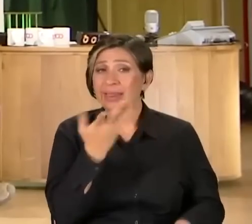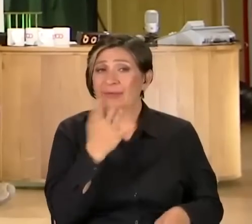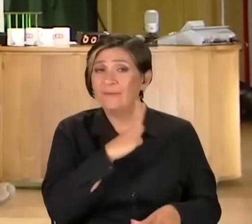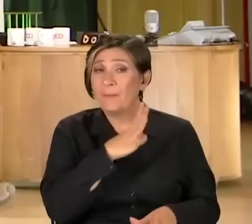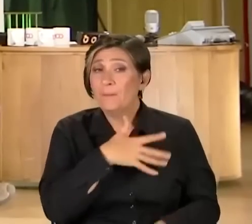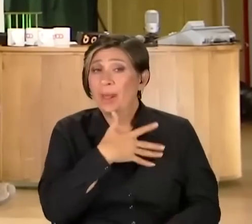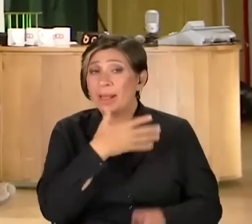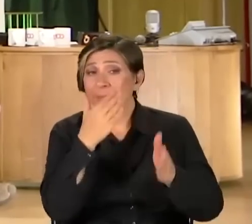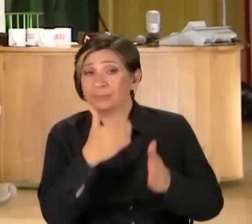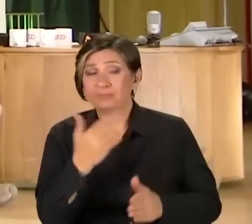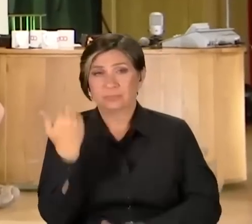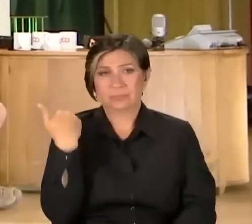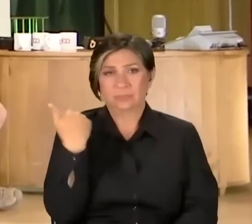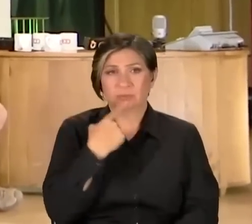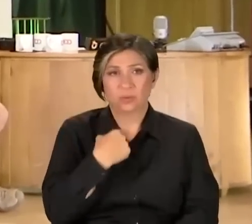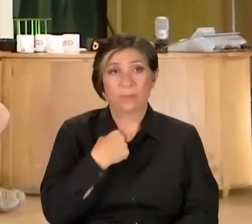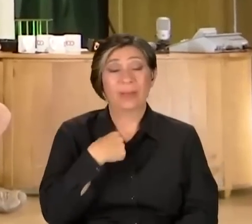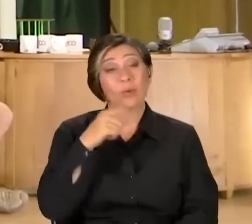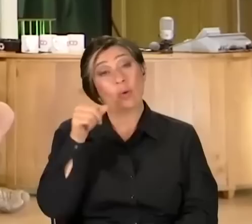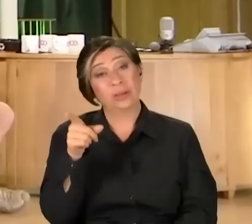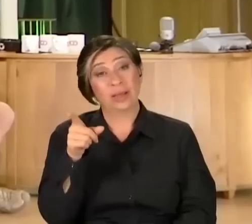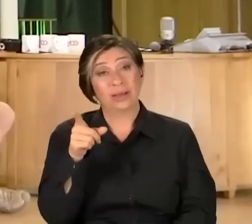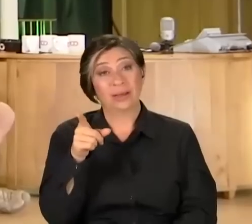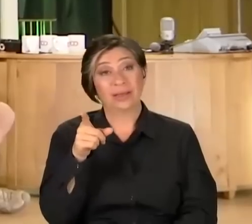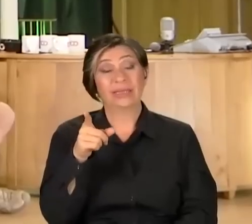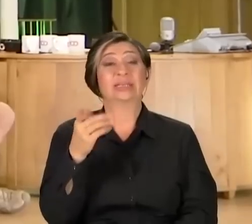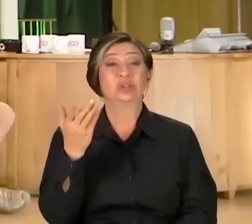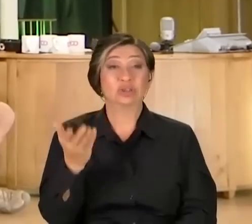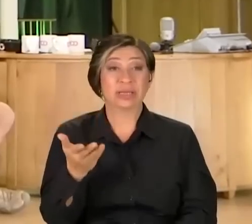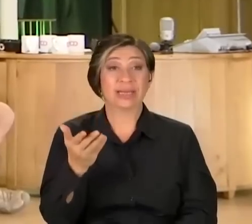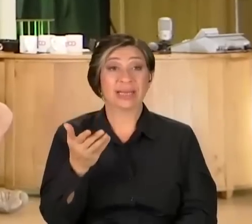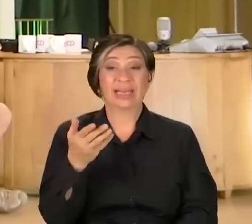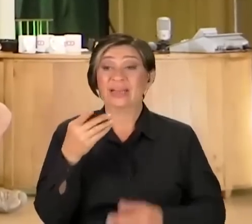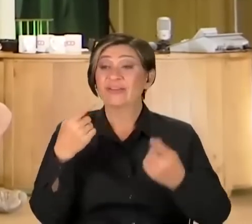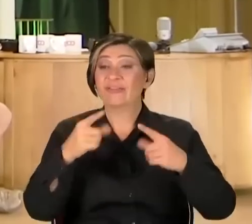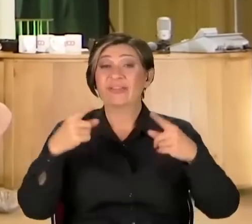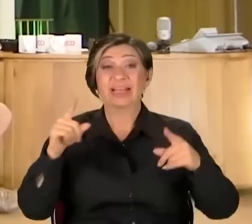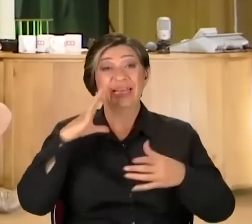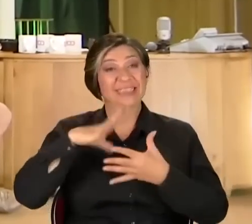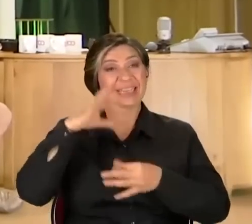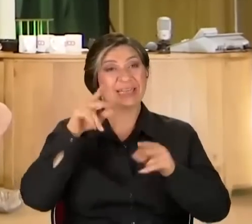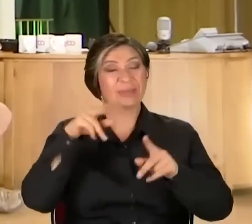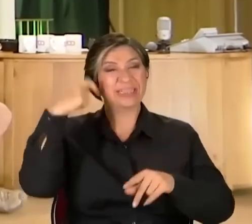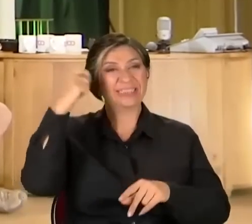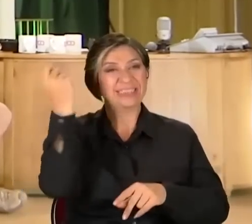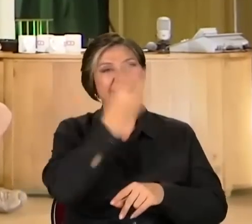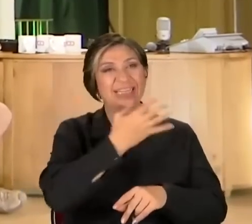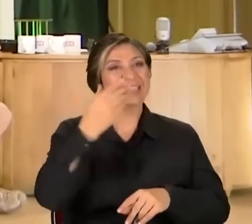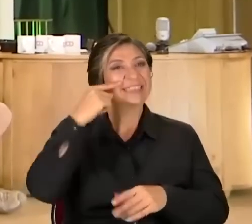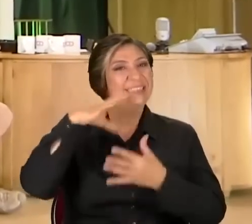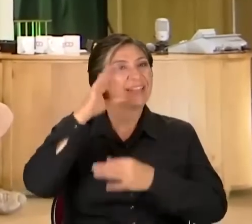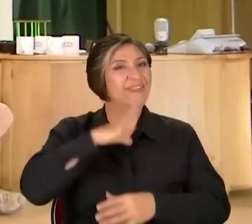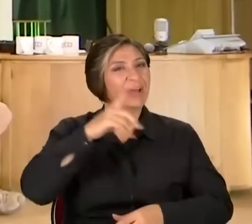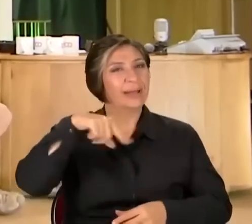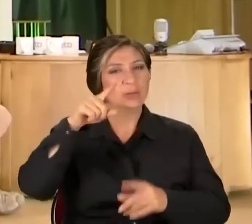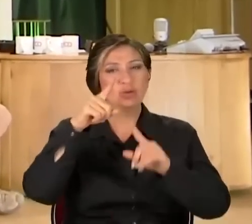var Merak ettim seni falan diyor Ben de orada Ona işte çeşitli insanlar gibi şimdi dizilerden sevdiğiniz insanlar